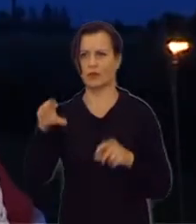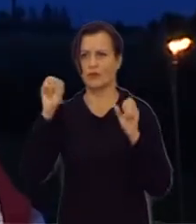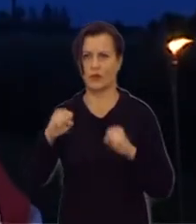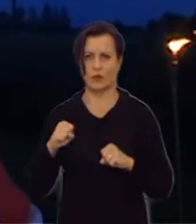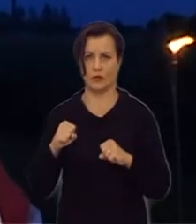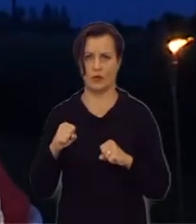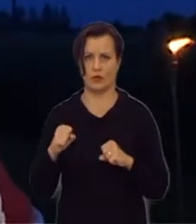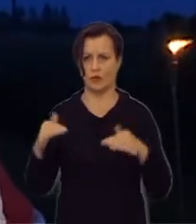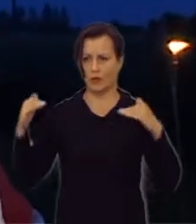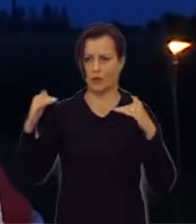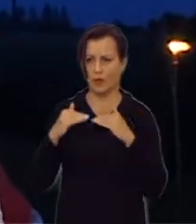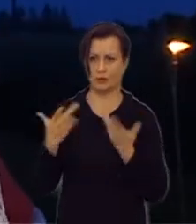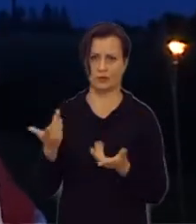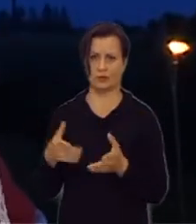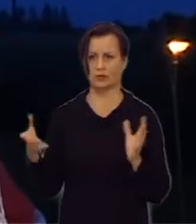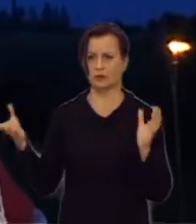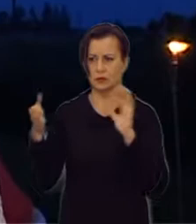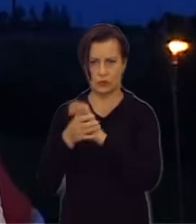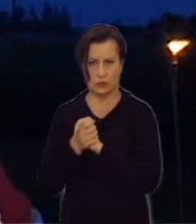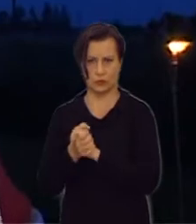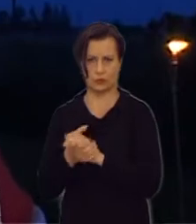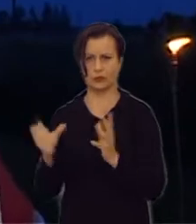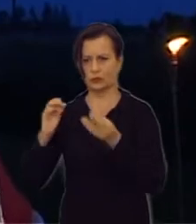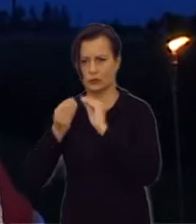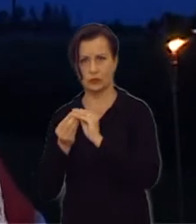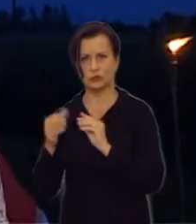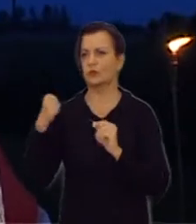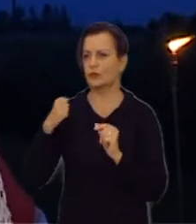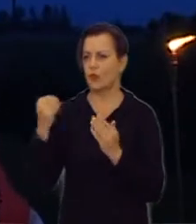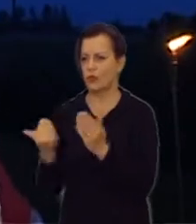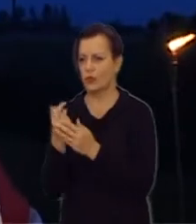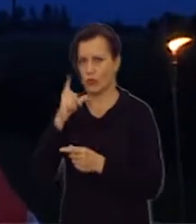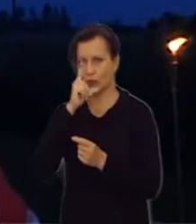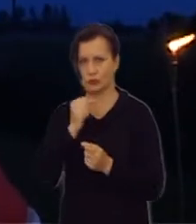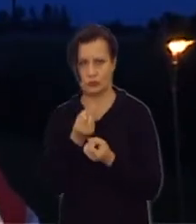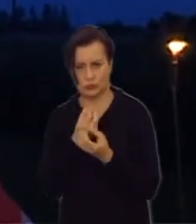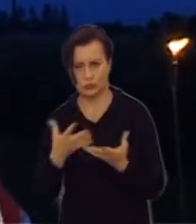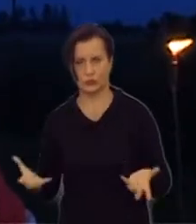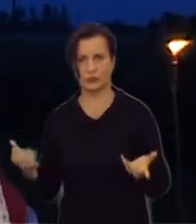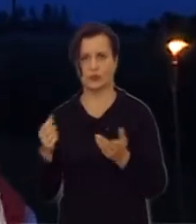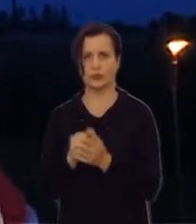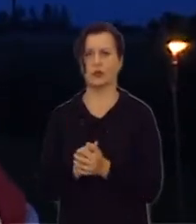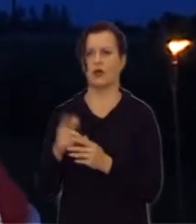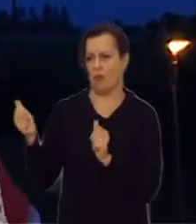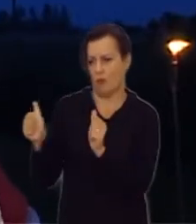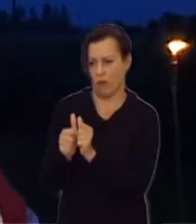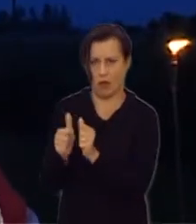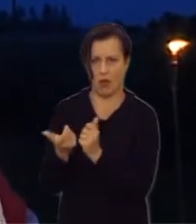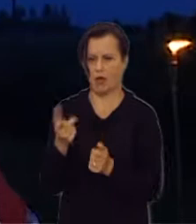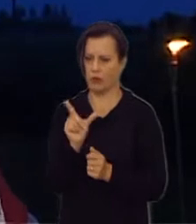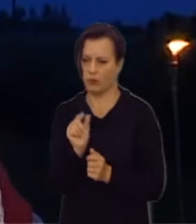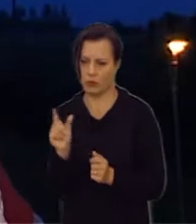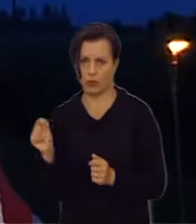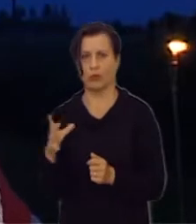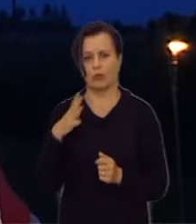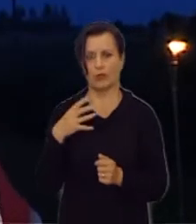pasilyginti ir susitaikyti ir susirasti savo žmogų naują ar draugą ar partnerį. Tai buvo labai